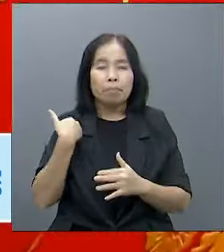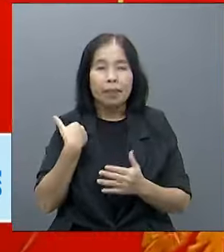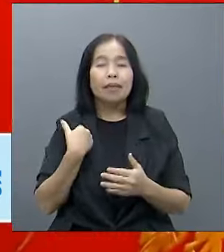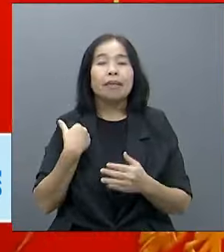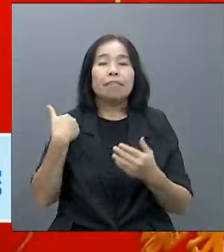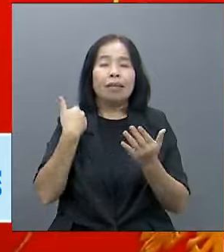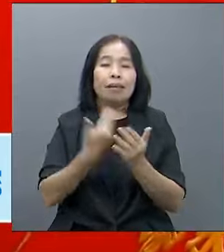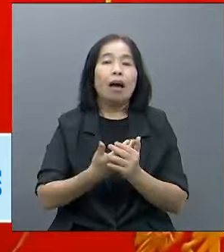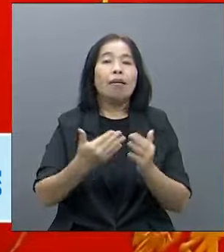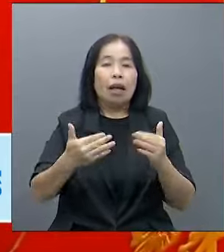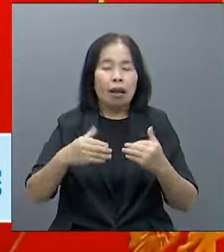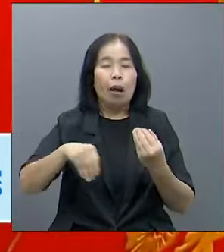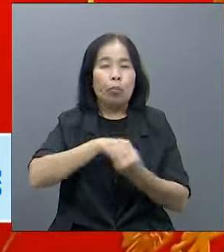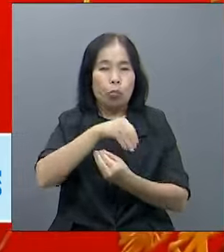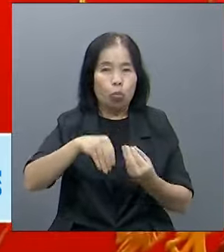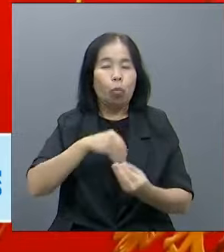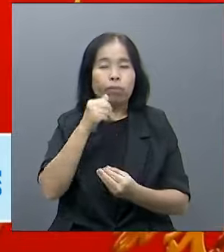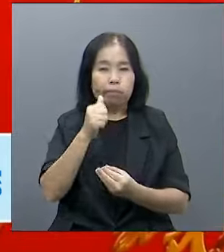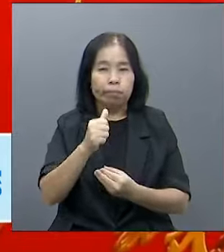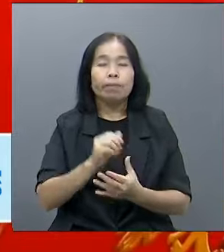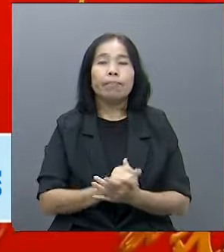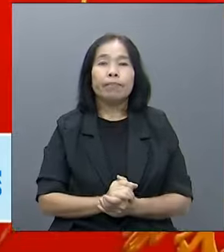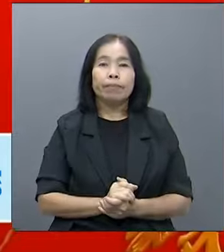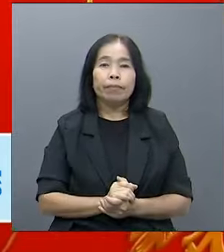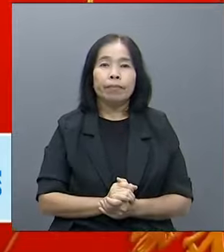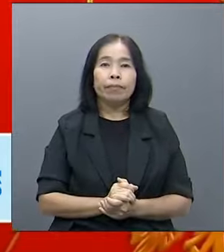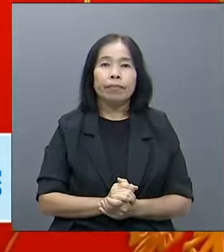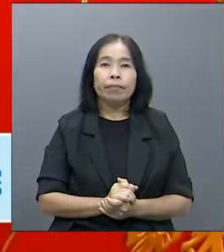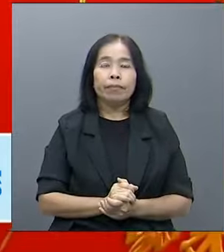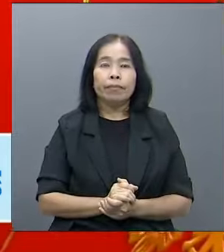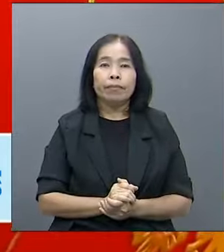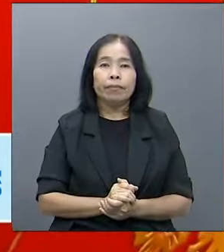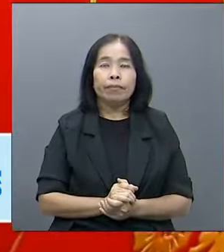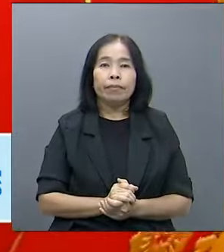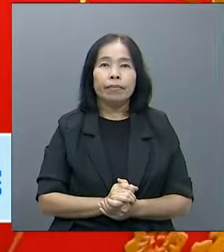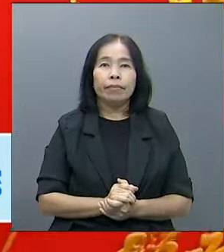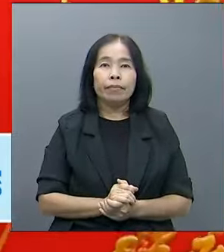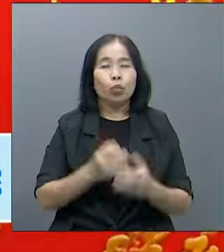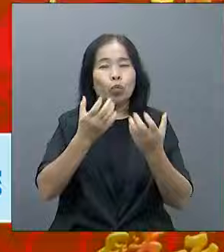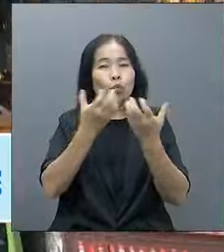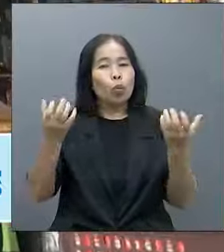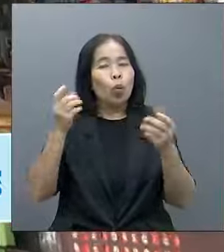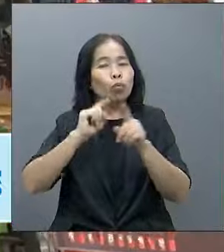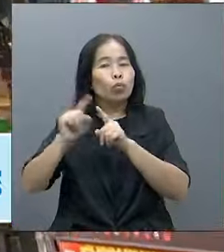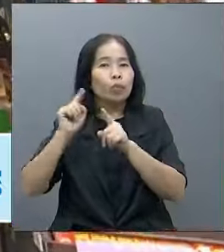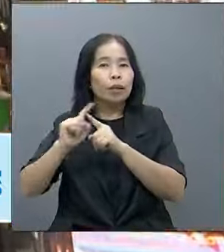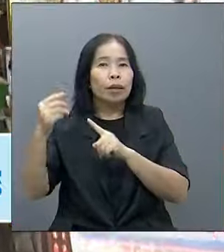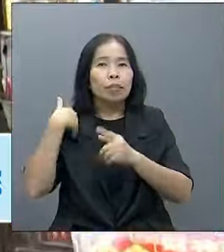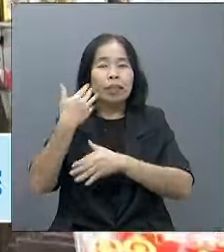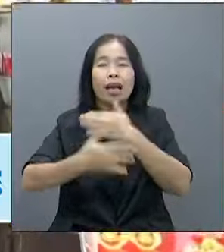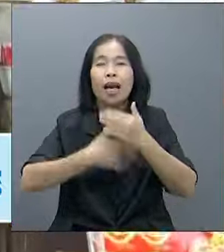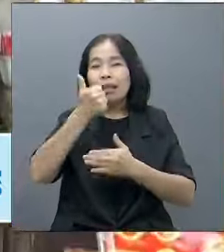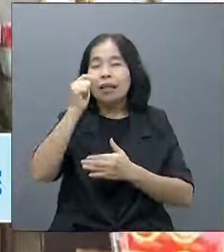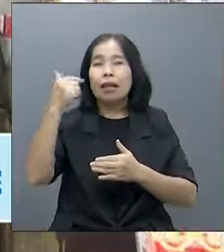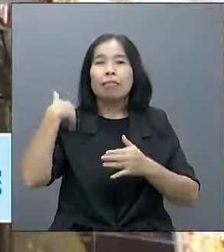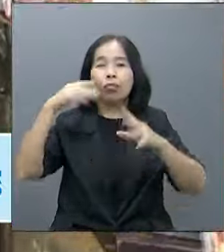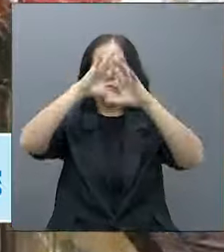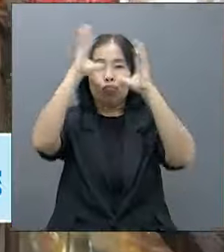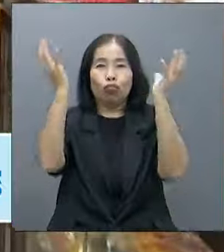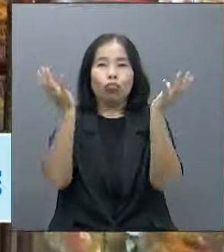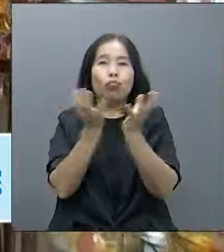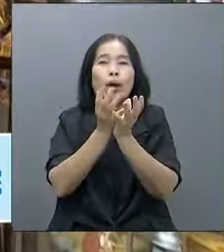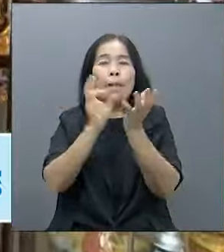ายได้ที่ดีขึ้นกว่าปีก่อนๆอย่างเห็นได้ชัดเลยค่ะ และสำหรับอุปกรณ์ประดับเครื่องไหว้ที่ขายดีครับส่วนใหญ่ก็จะเป็นสินค้าที่มีลว